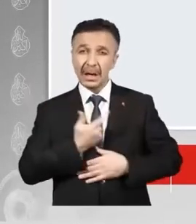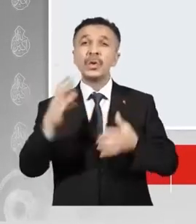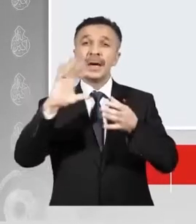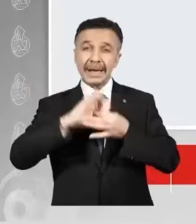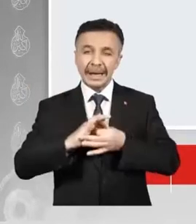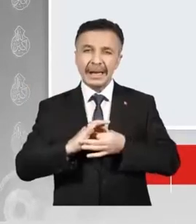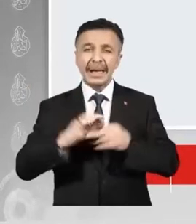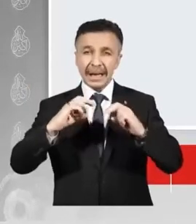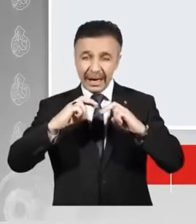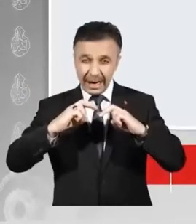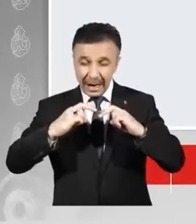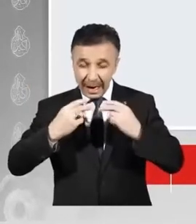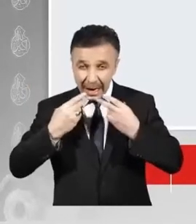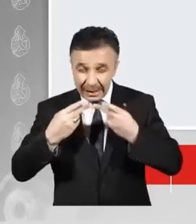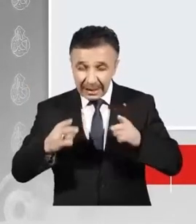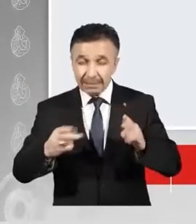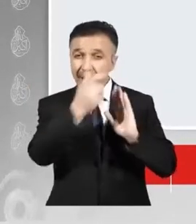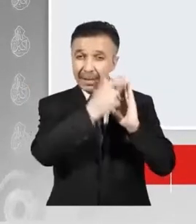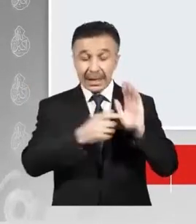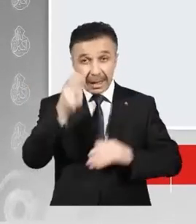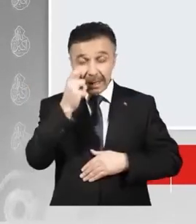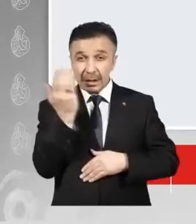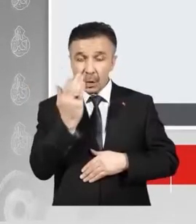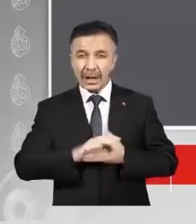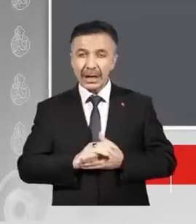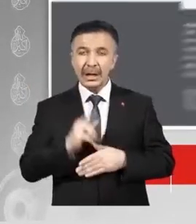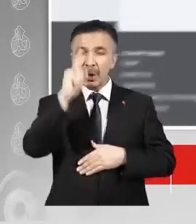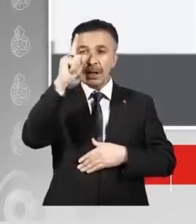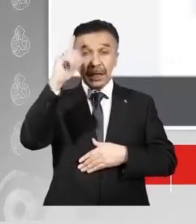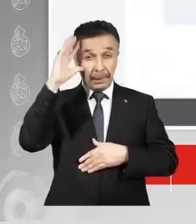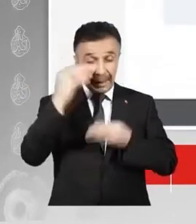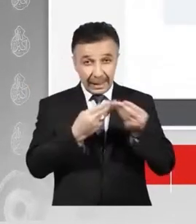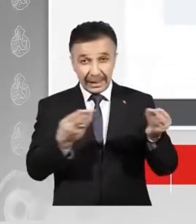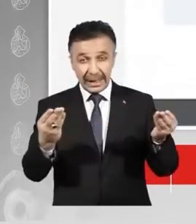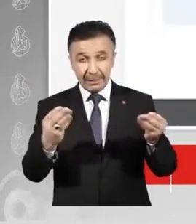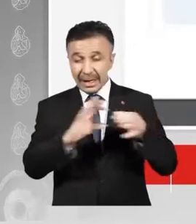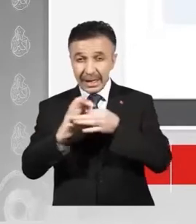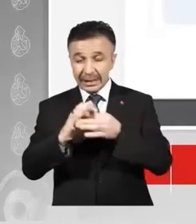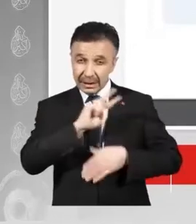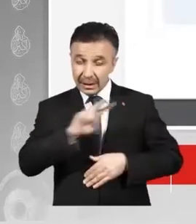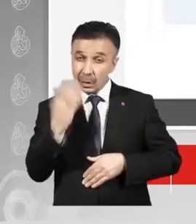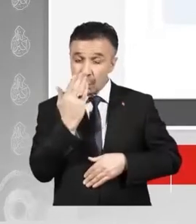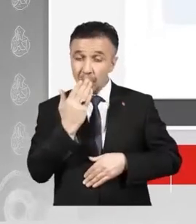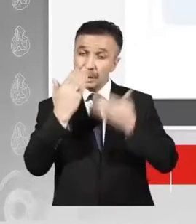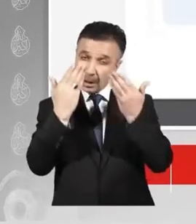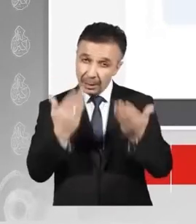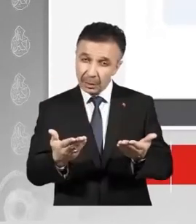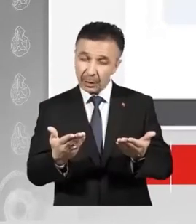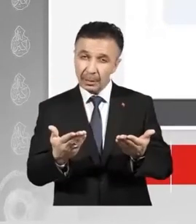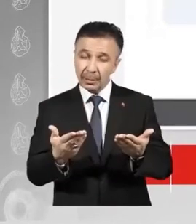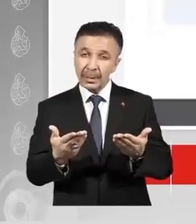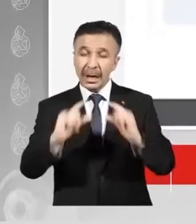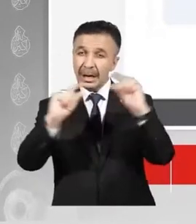hakkında kanunla ilgili aydınlatma metnini dikkatlice okuyarak yukarıdaki bilgilendirme yazısını okudum